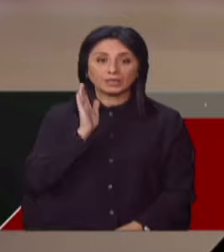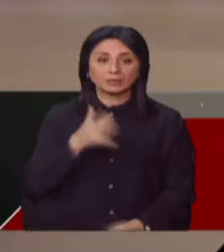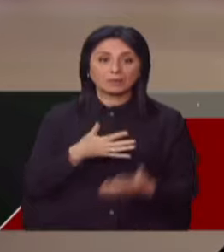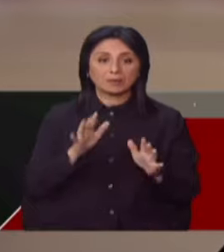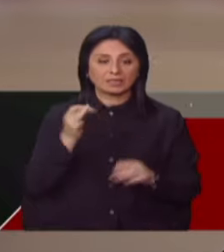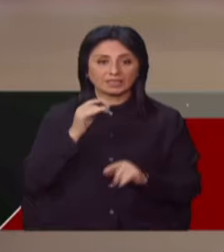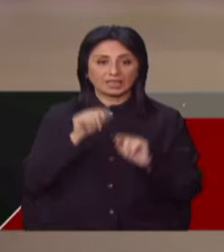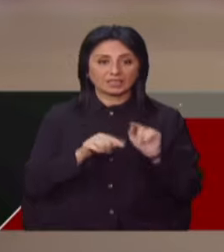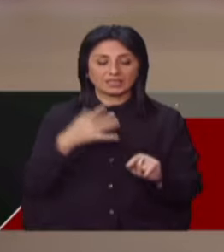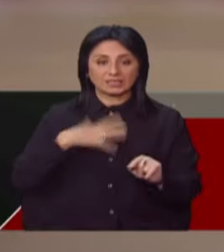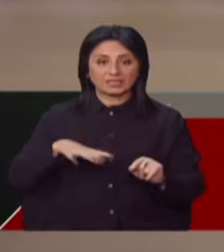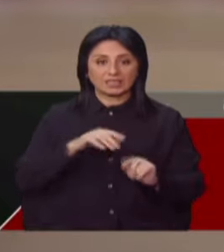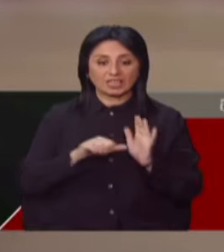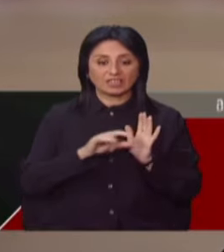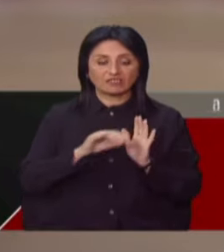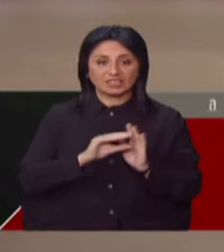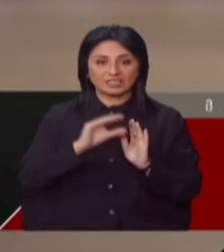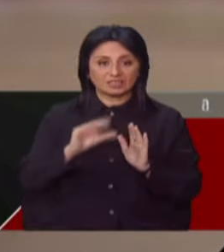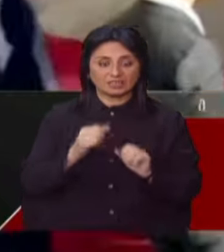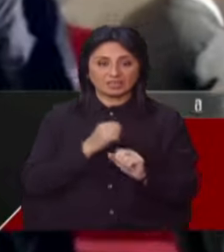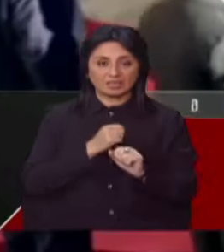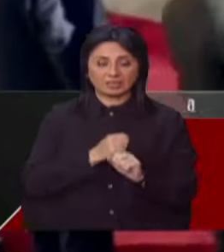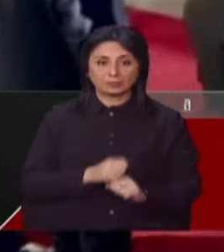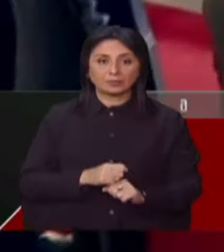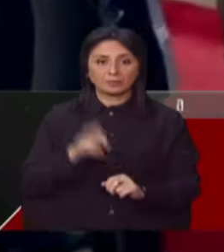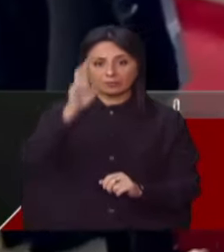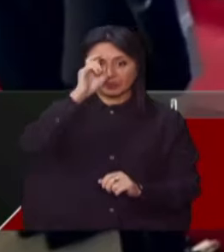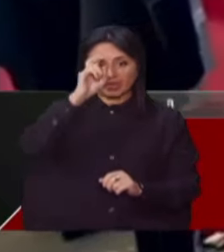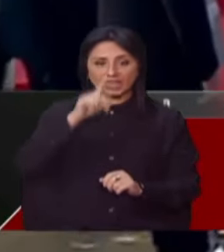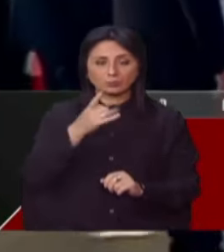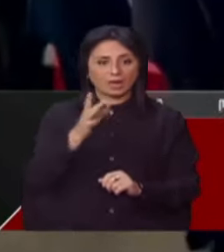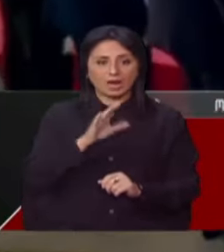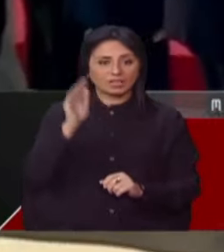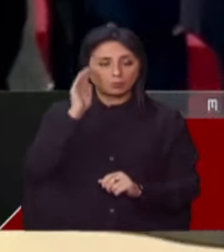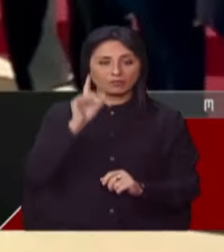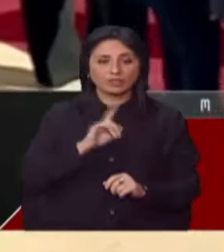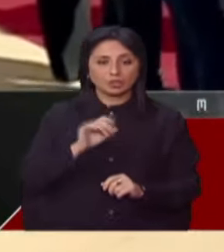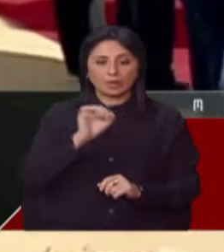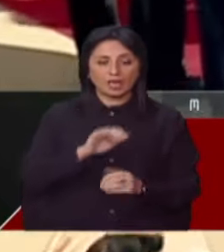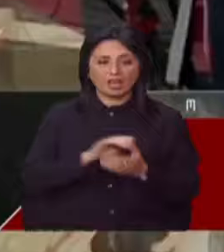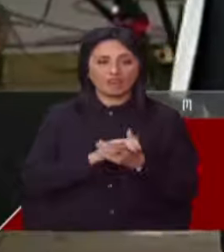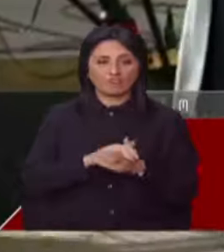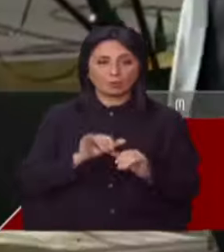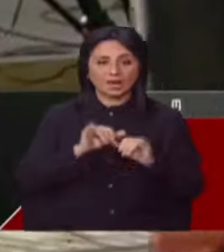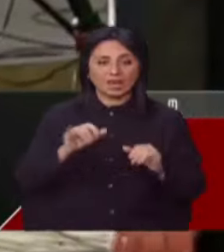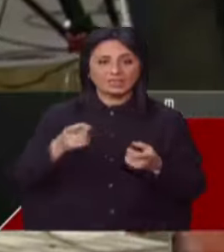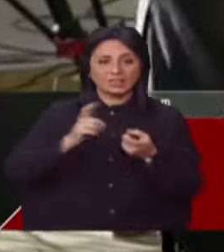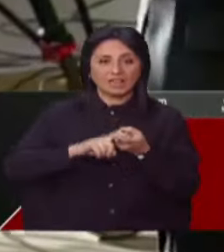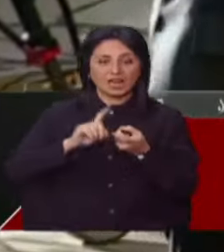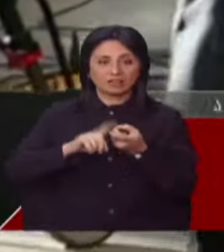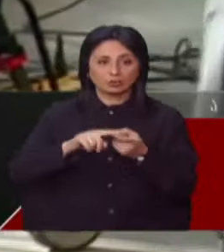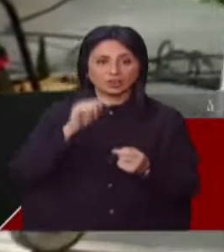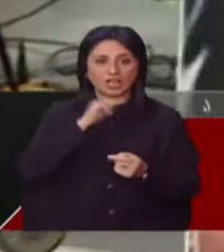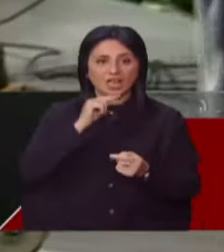მეტი დაინტერესება საქართველოში ინვესტიციების განხორციელების კუთხით. ხელისუფლებისგან არაერთხელ მოგვისმენია, რომ ევროკავშირთან გაზრდილი